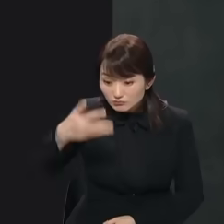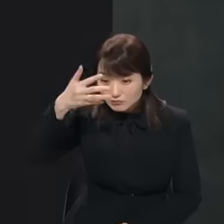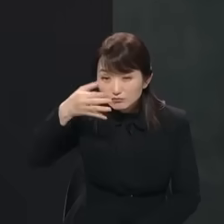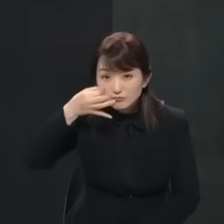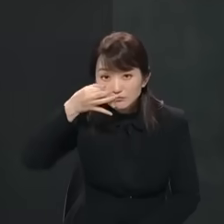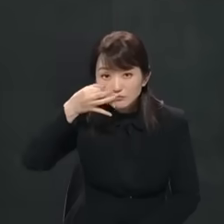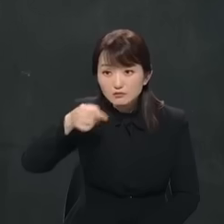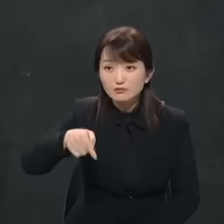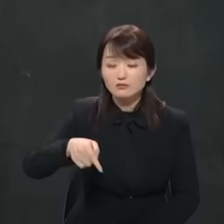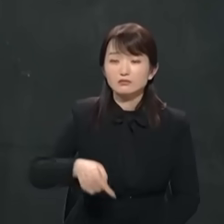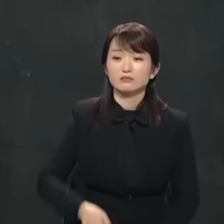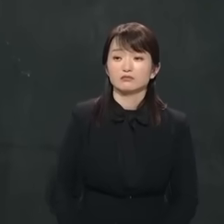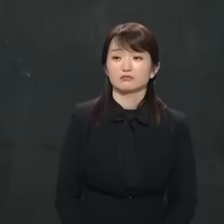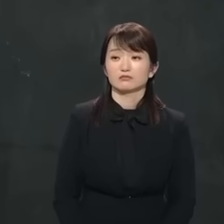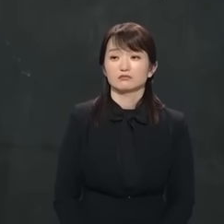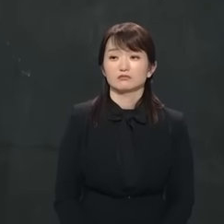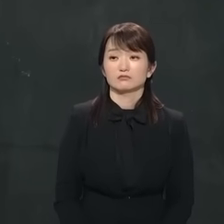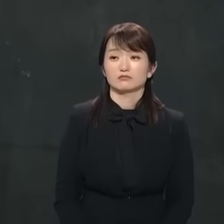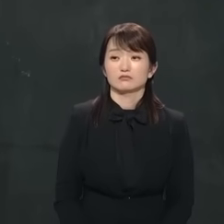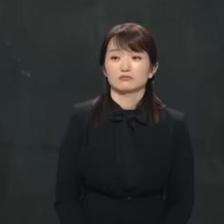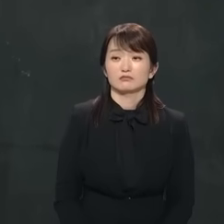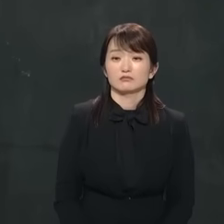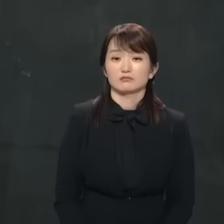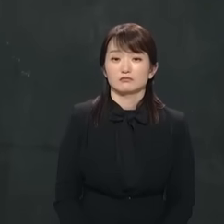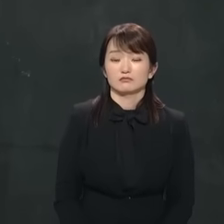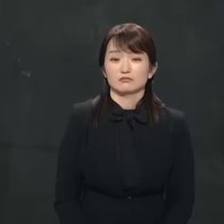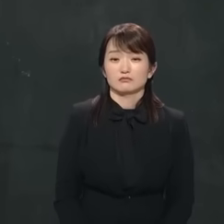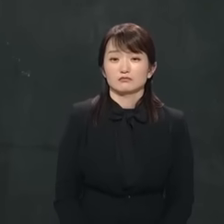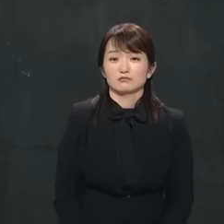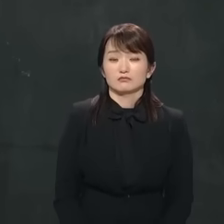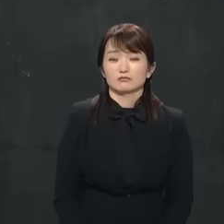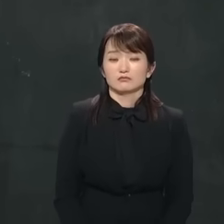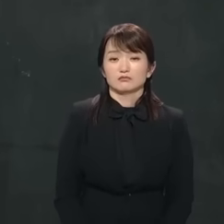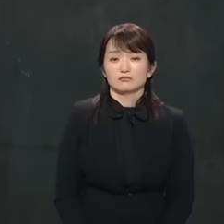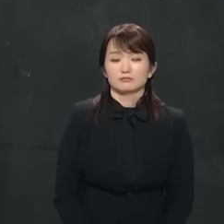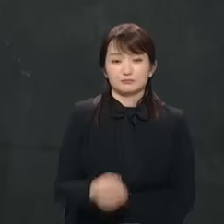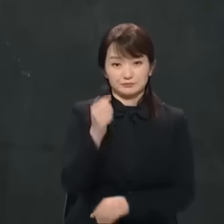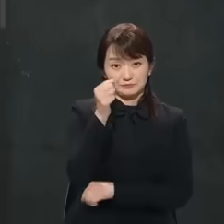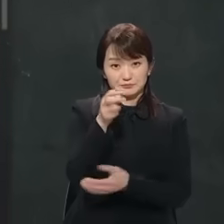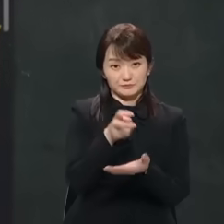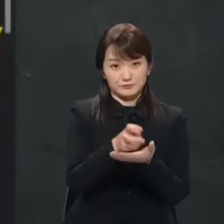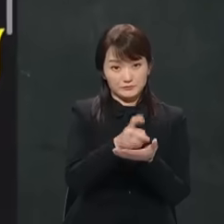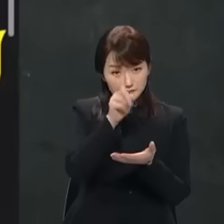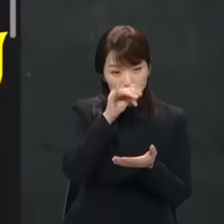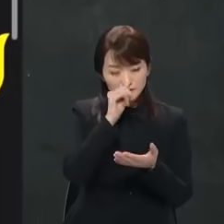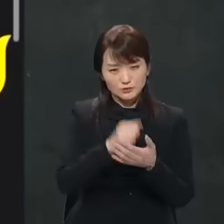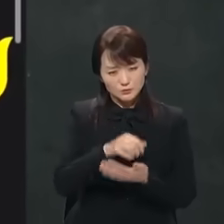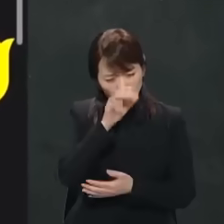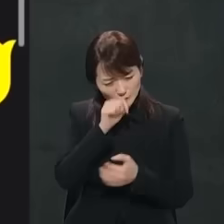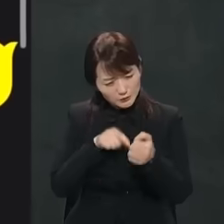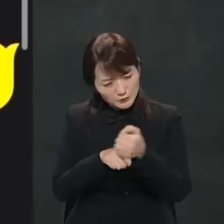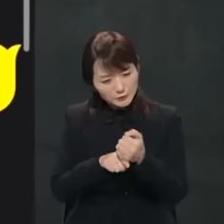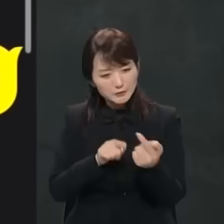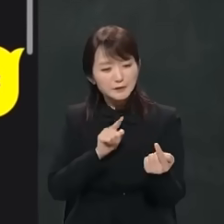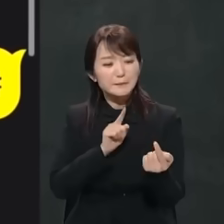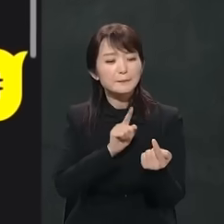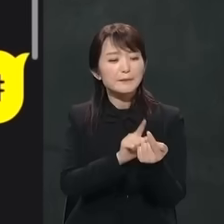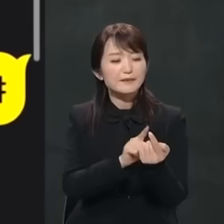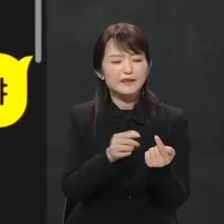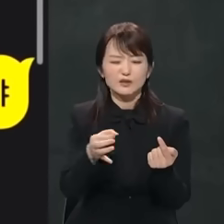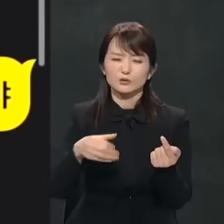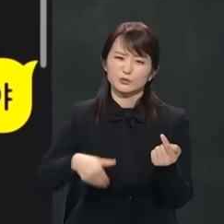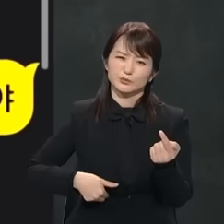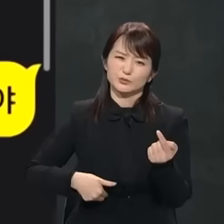사진이 떠요 교수님 그러니까 이제 우리가 하나의 원칙이 있습니다 어 선로 하는 척하다가 일단 돈이